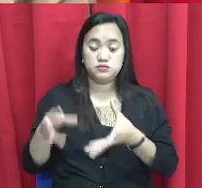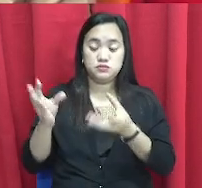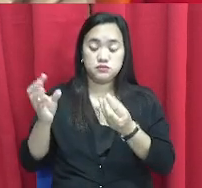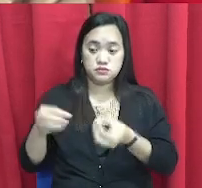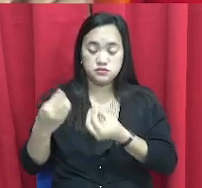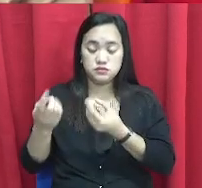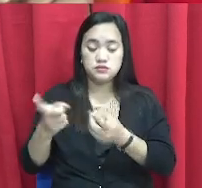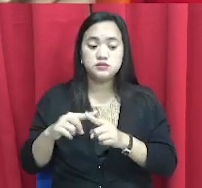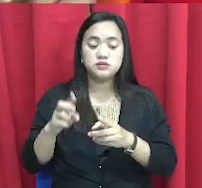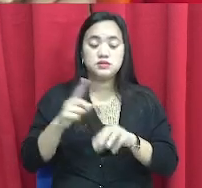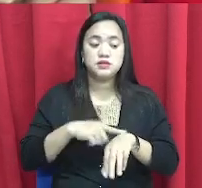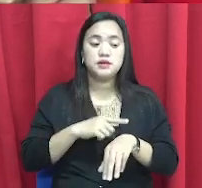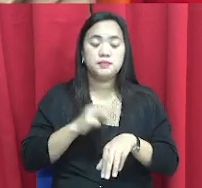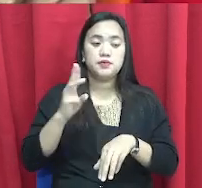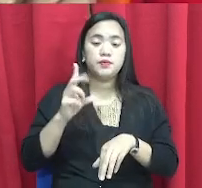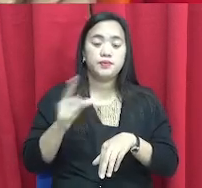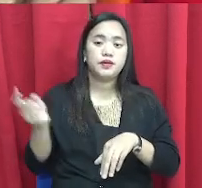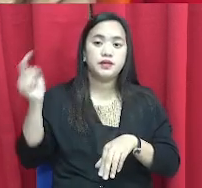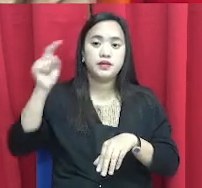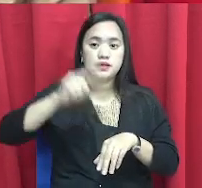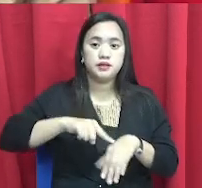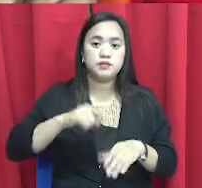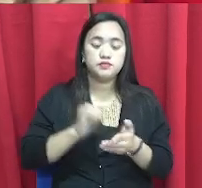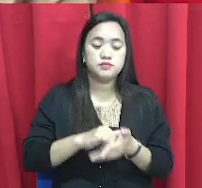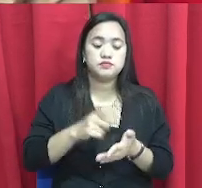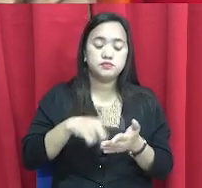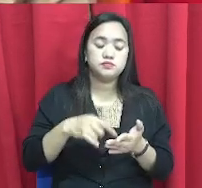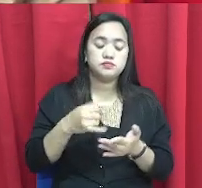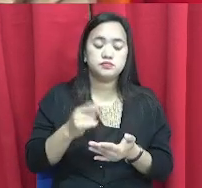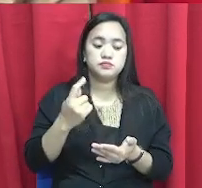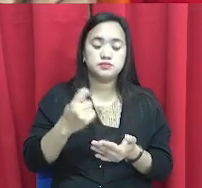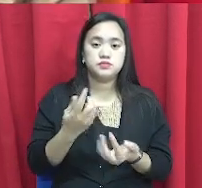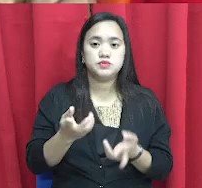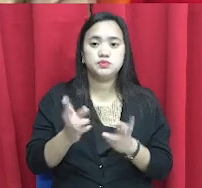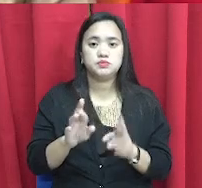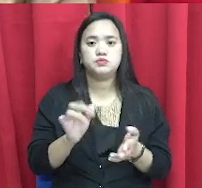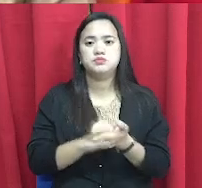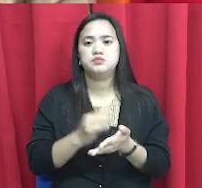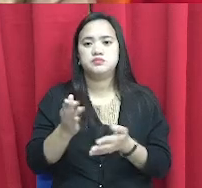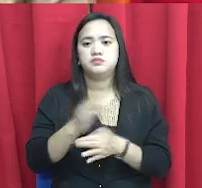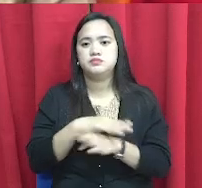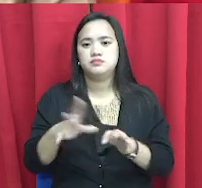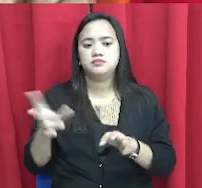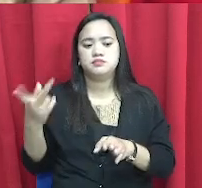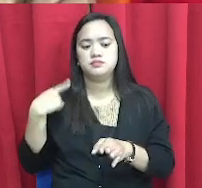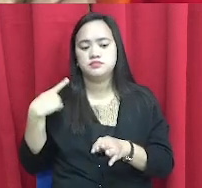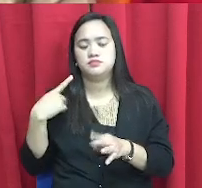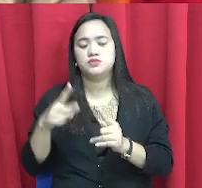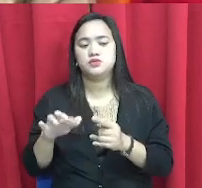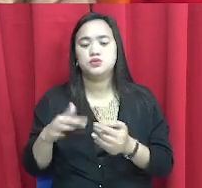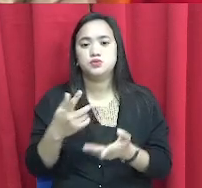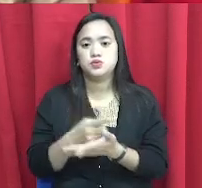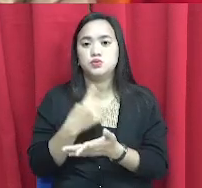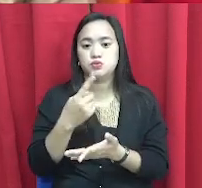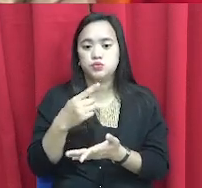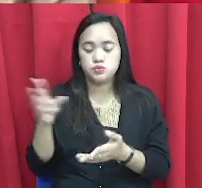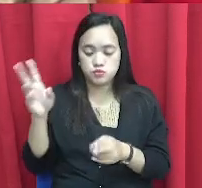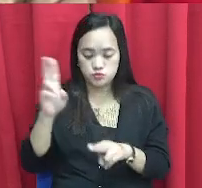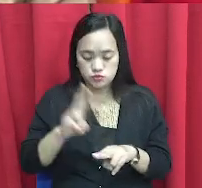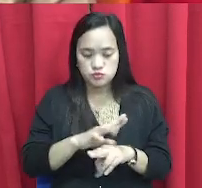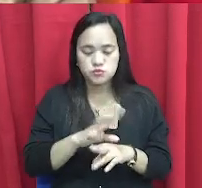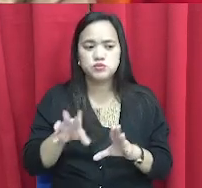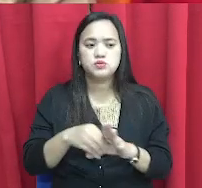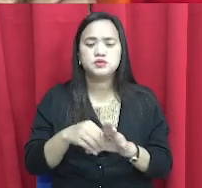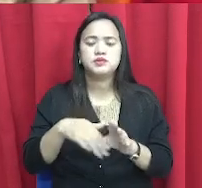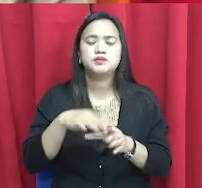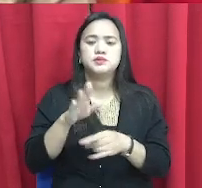time will ka makikita mo ung bunga ng hindi niya pag-join ay mga kapatid sa mga nakapag join naman ng balikatan praise